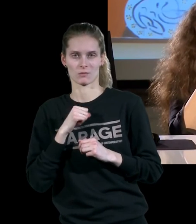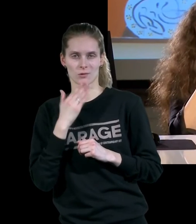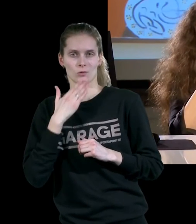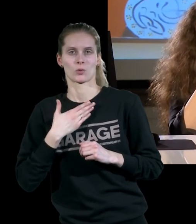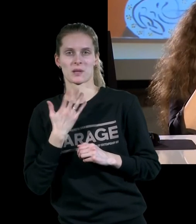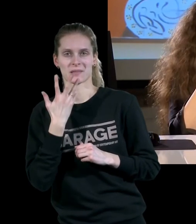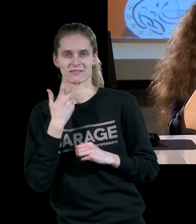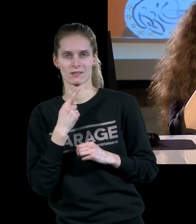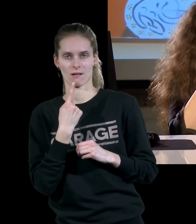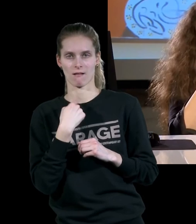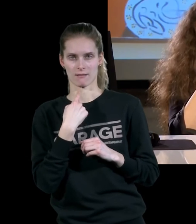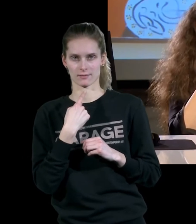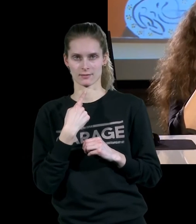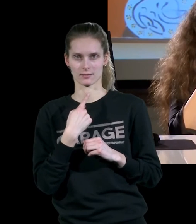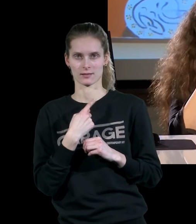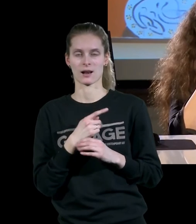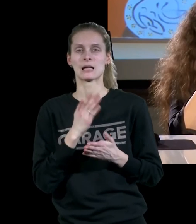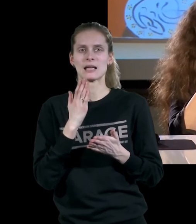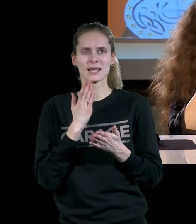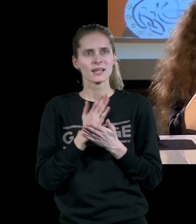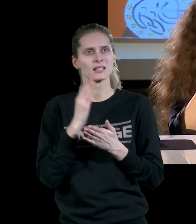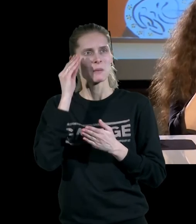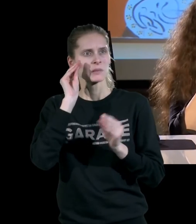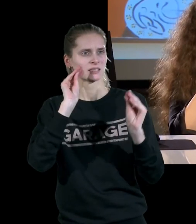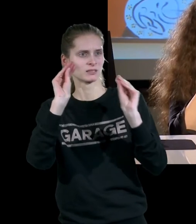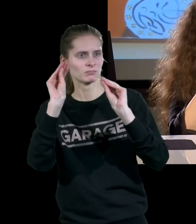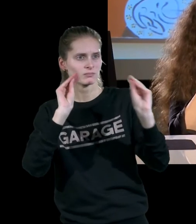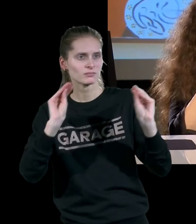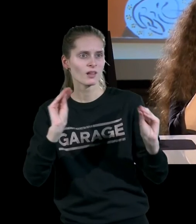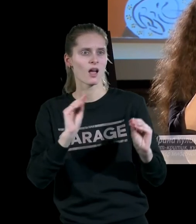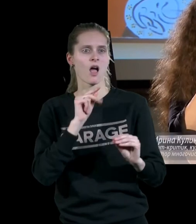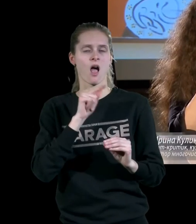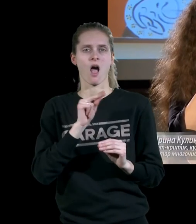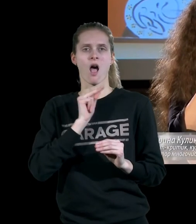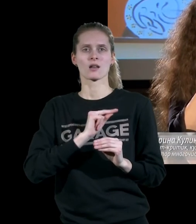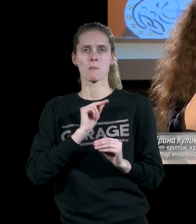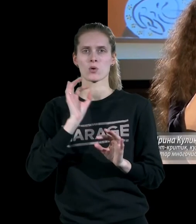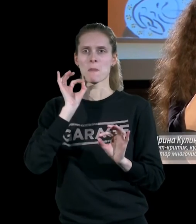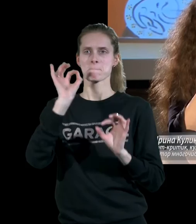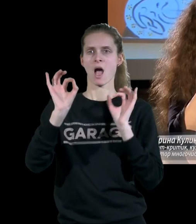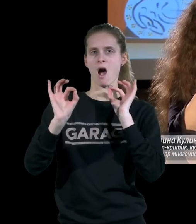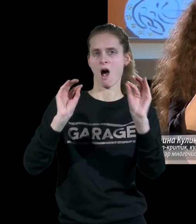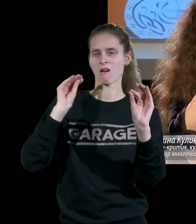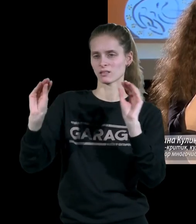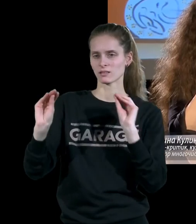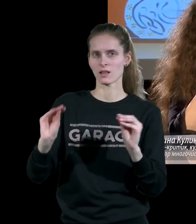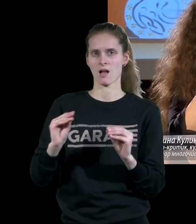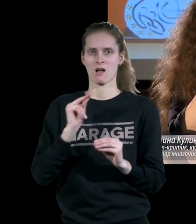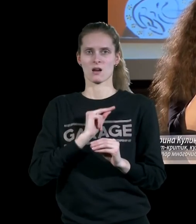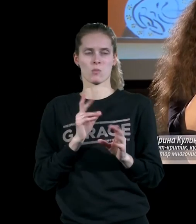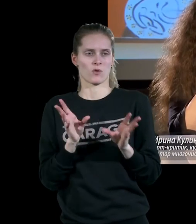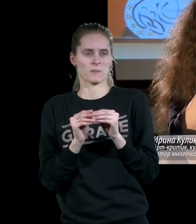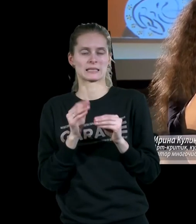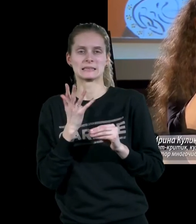есть интерьер, но этот интерьер настолько условен, собственно, работает он плоскостями и пятнами, работает он цветом, работает он теми же